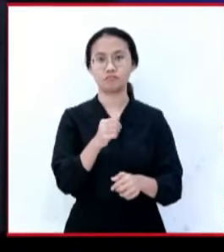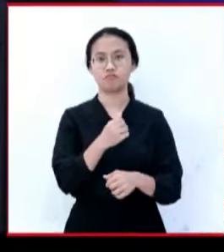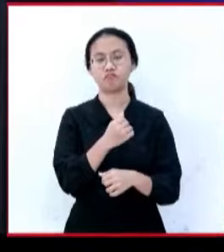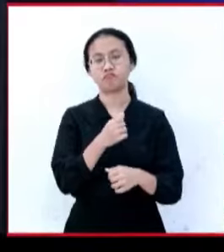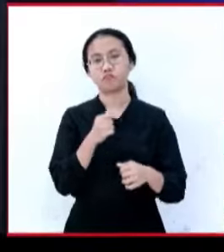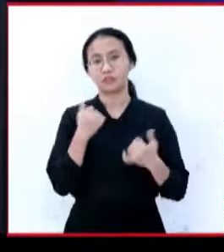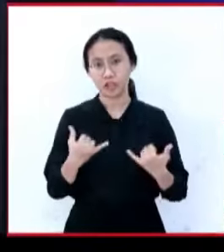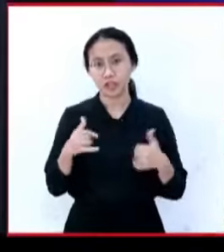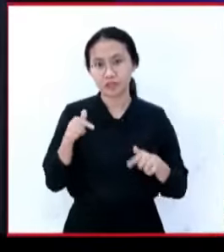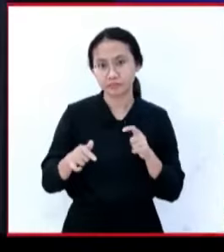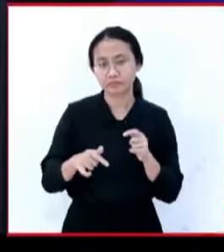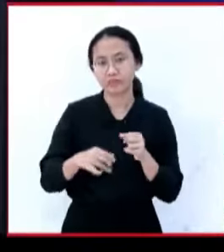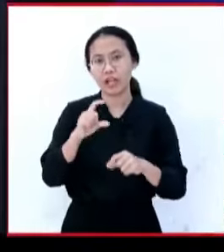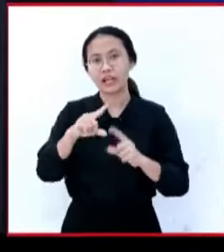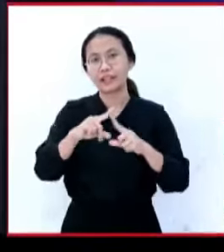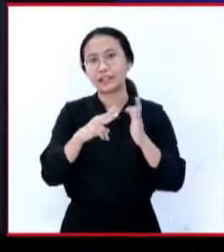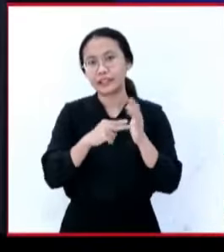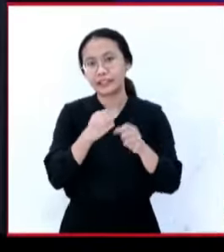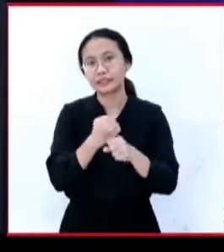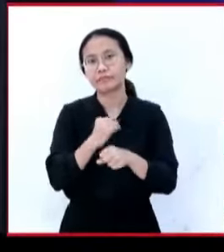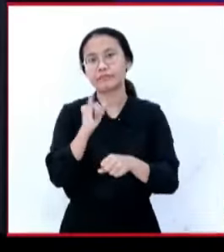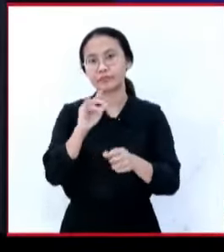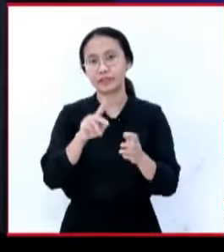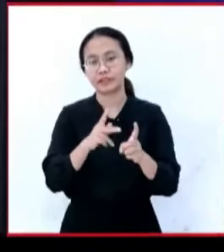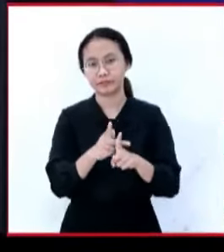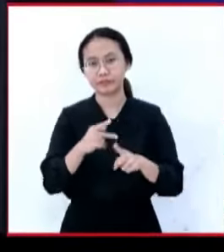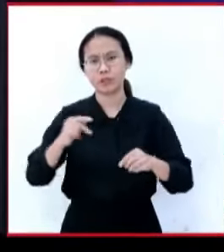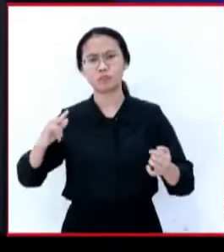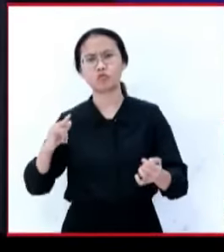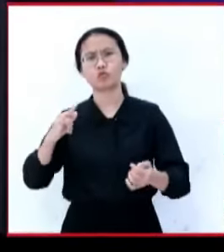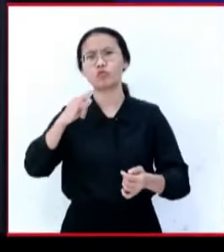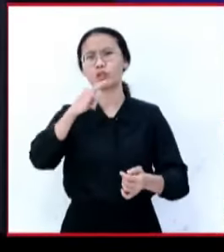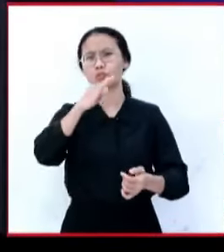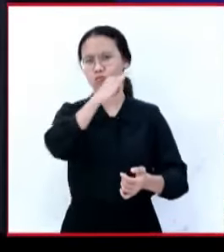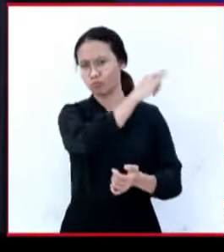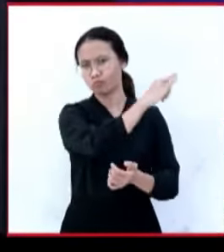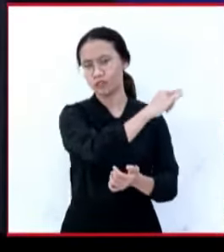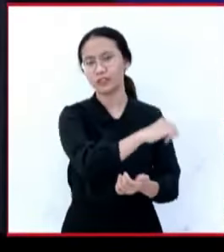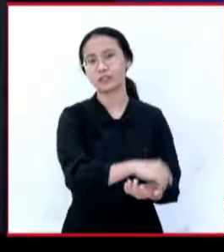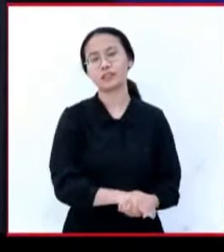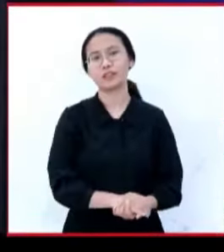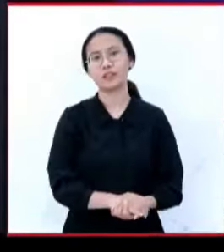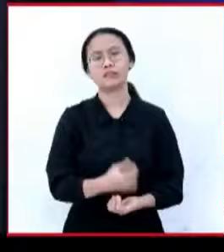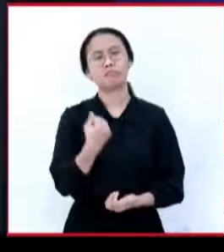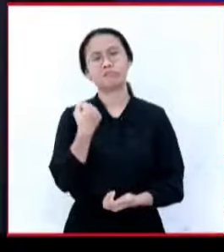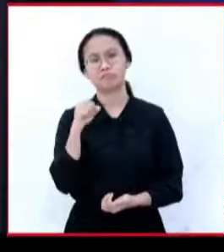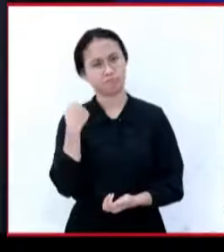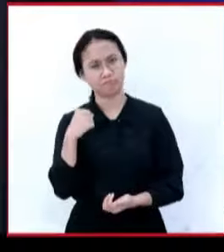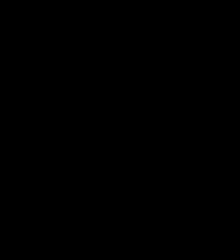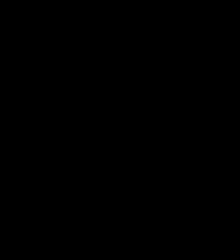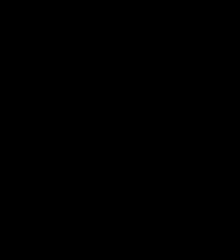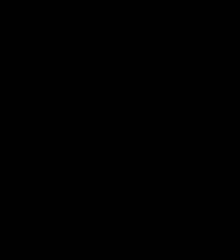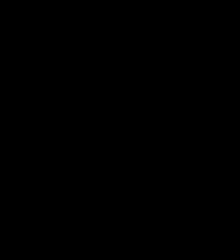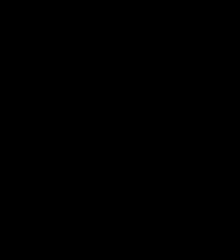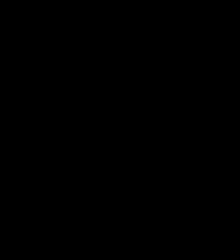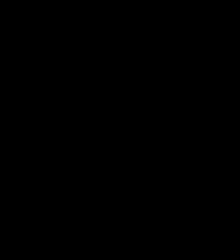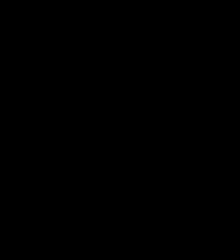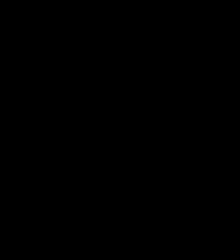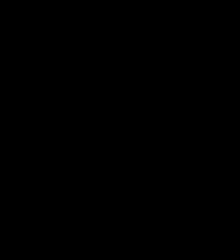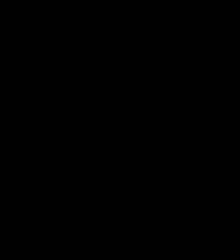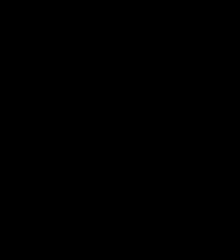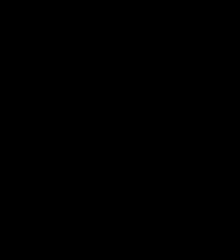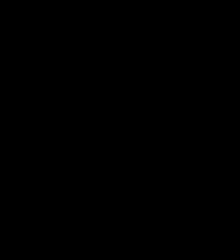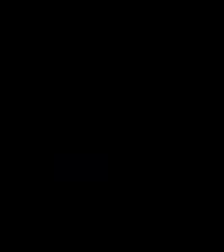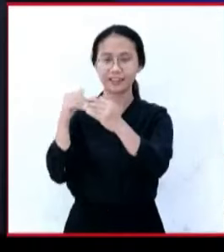modern pesawat-pesawat mencoba menelusuri seluruh jagat raya tidak bisa menemukannya dengan